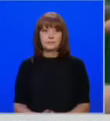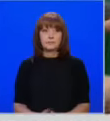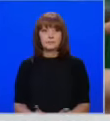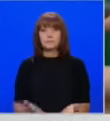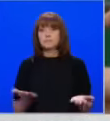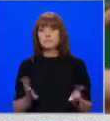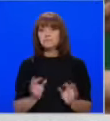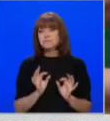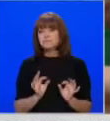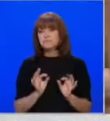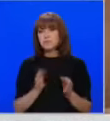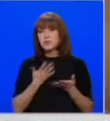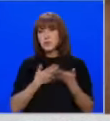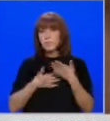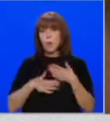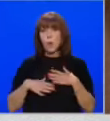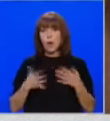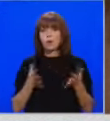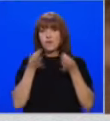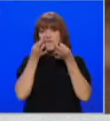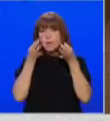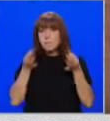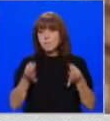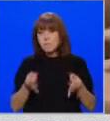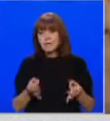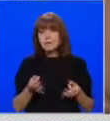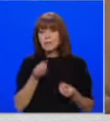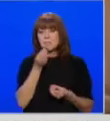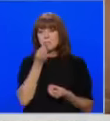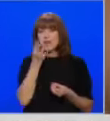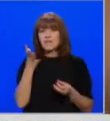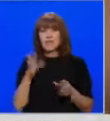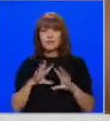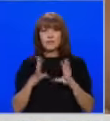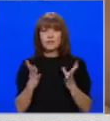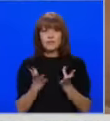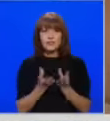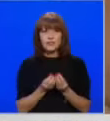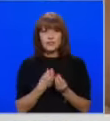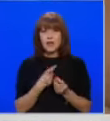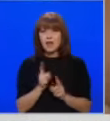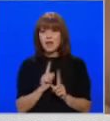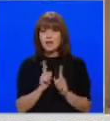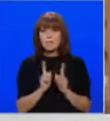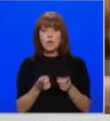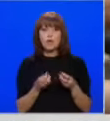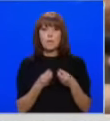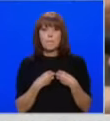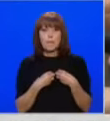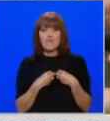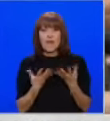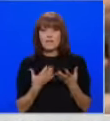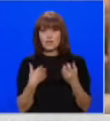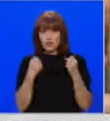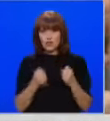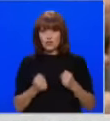Обичаен маршрут, много спокоен, много внимателен, перфектен във всичко. Не мога да повярвам просто. Все още